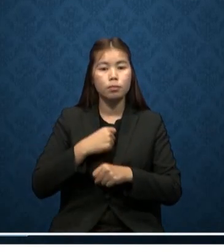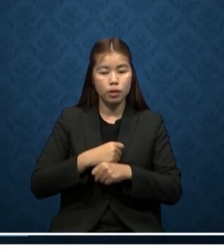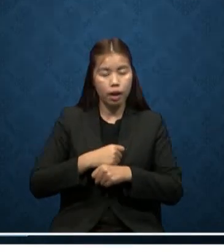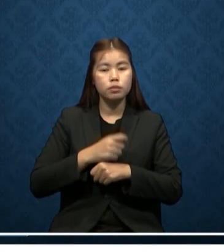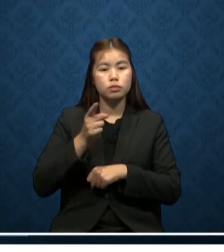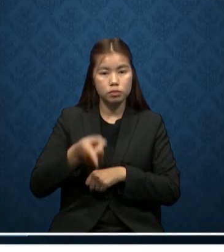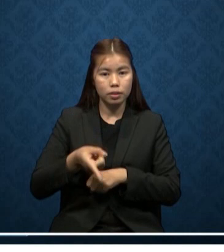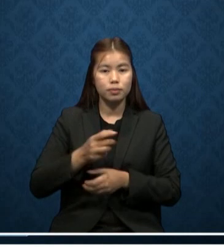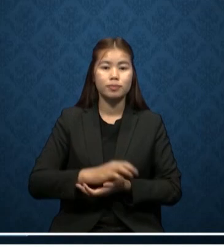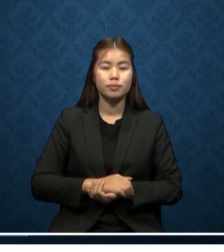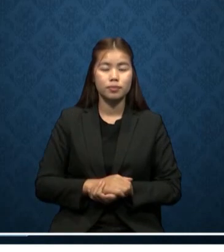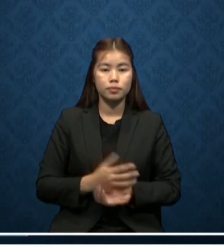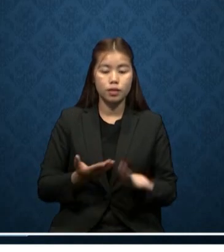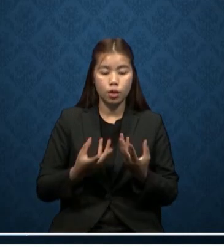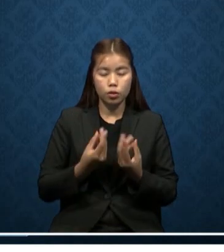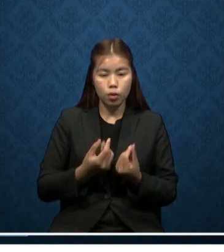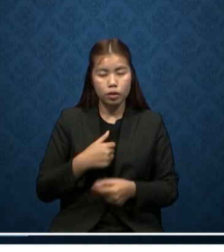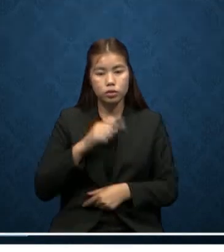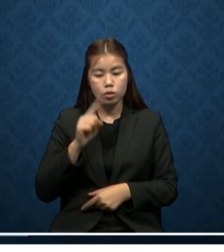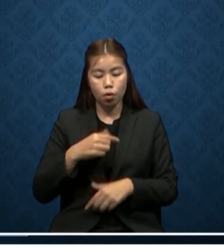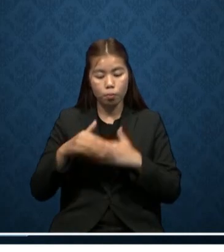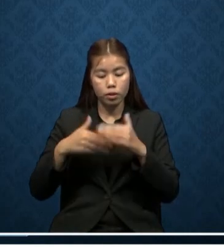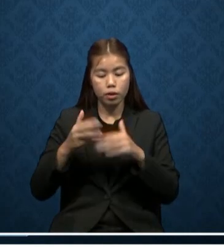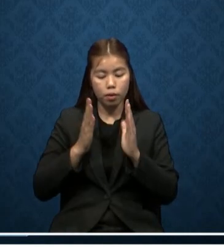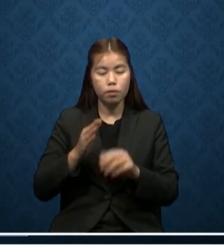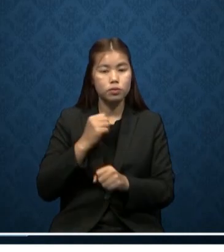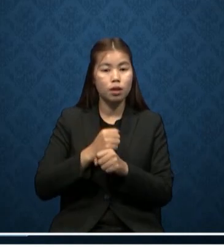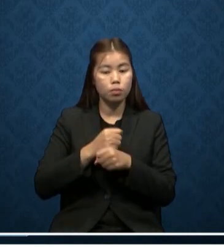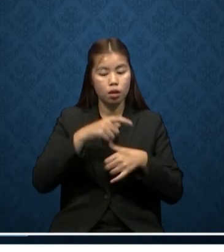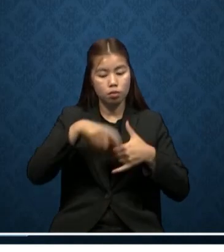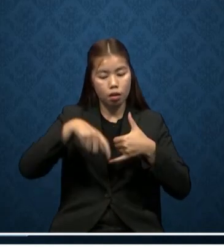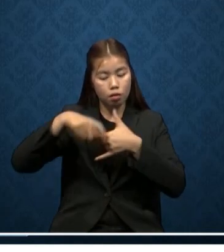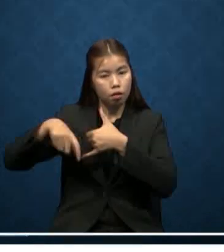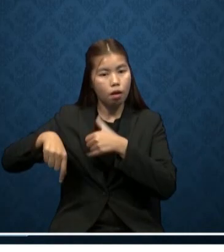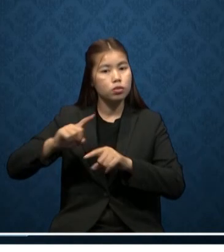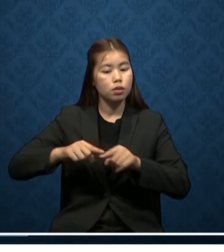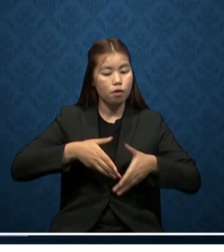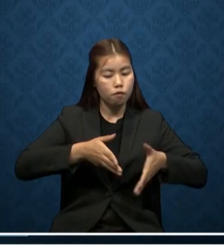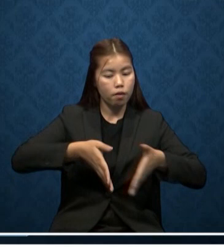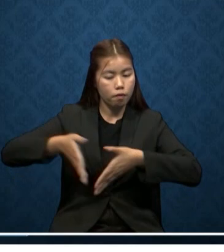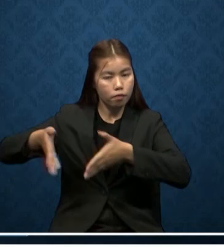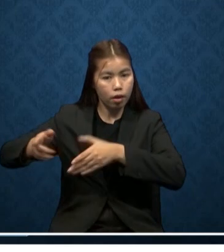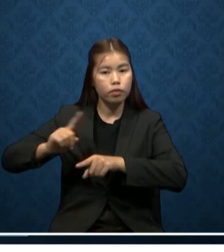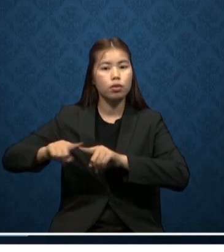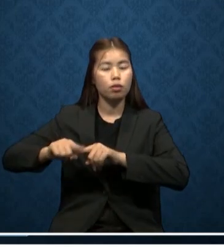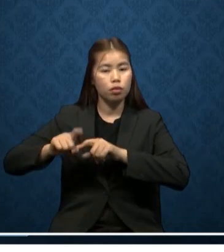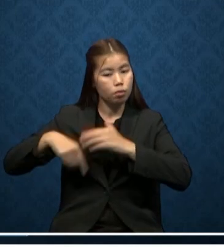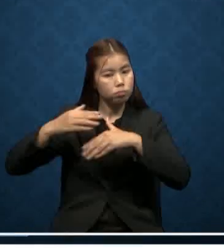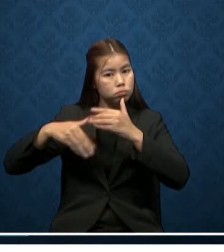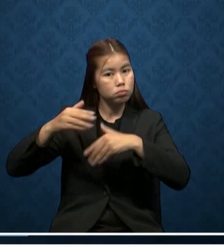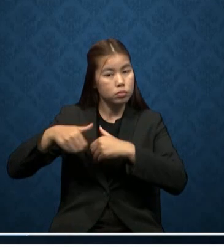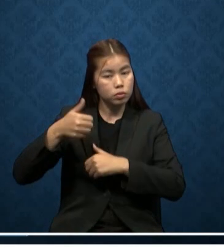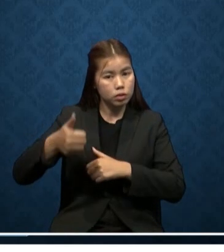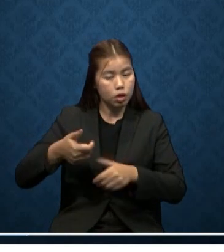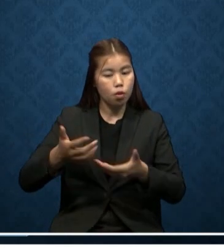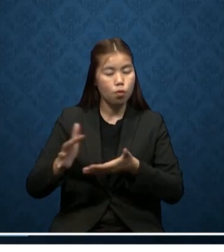จังกวดเร่งให้มีการพัฒนาบุคลากรภาครัฐในหลายๆด้านและเปิดโอกาสให้ภาคเอกชนร่วมกิจกรรม